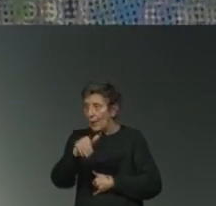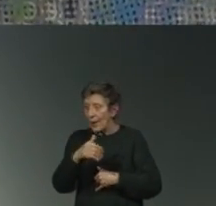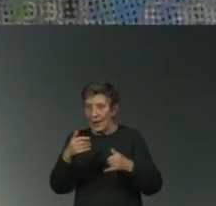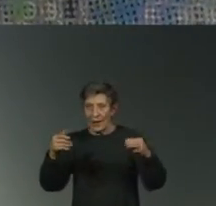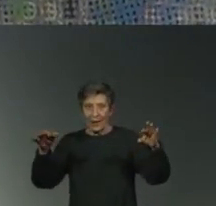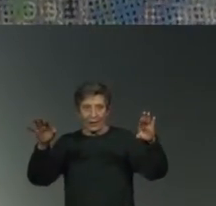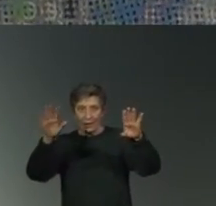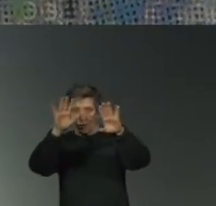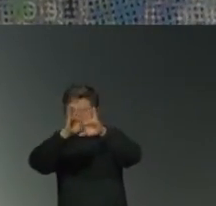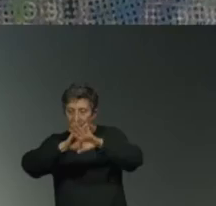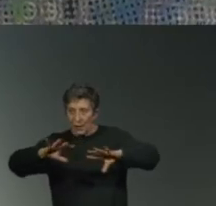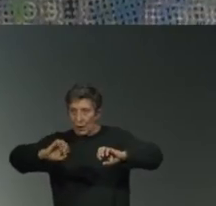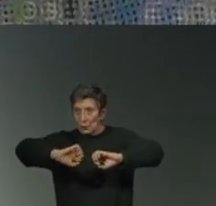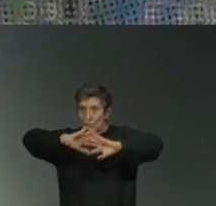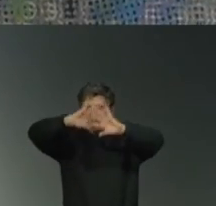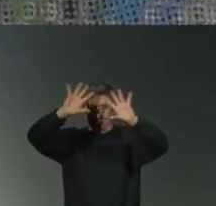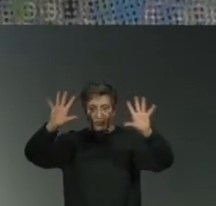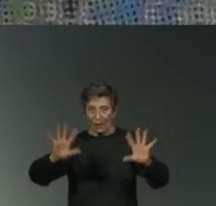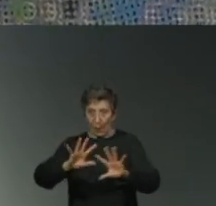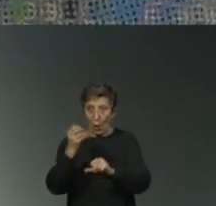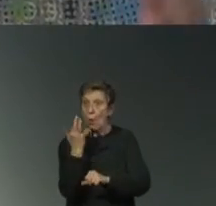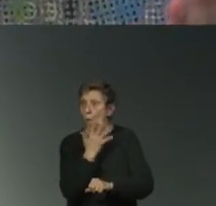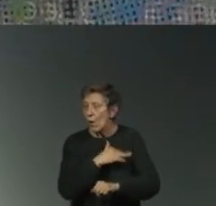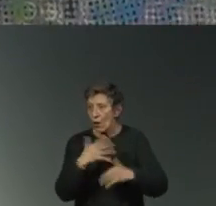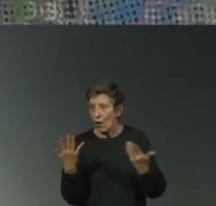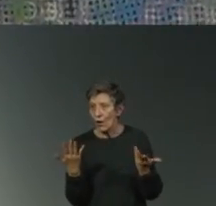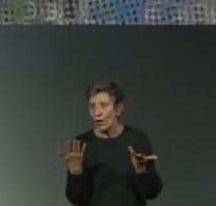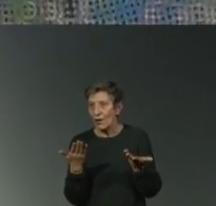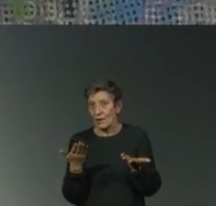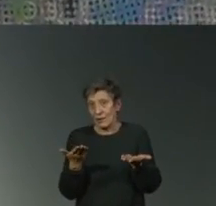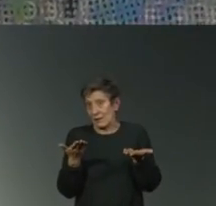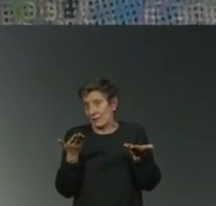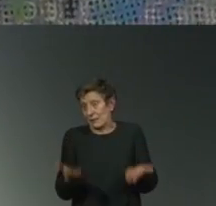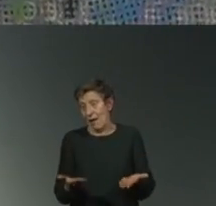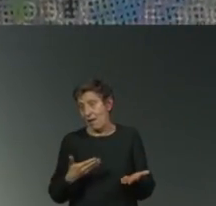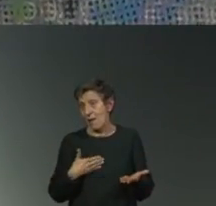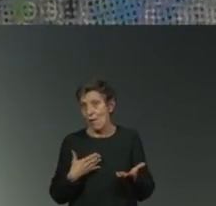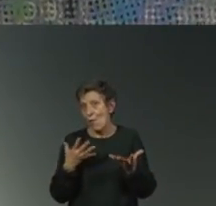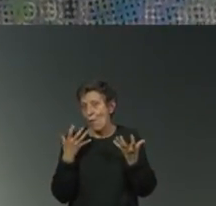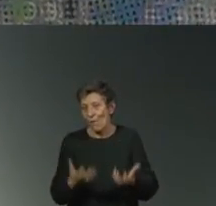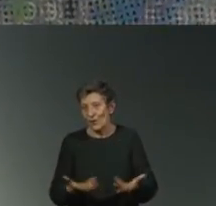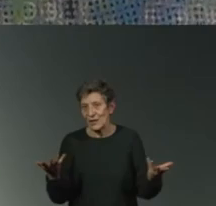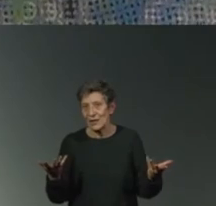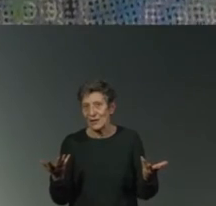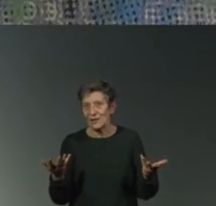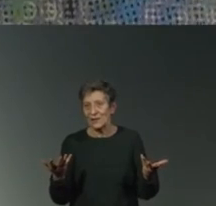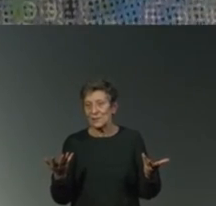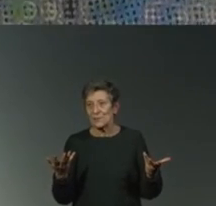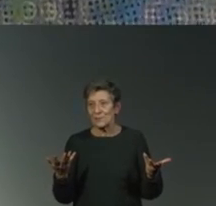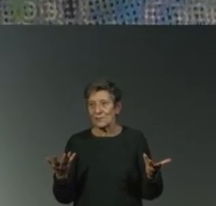espèce de vapeur colorée. C'est très précisément ce que j'avais envie de faire en mettant en